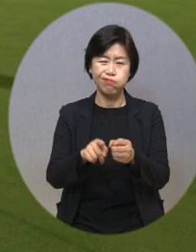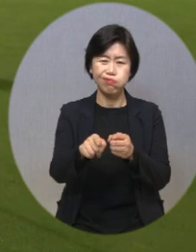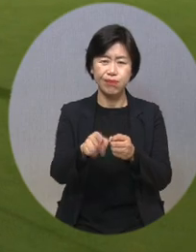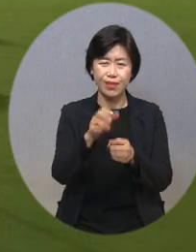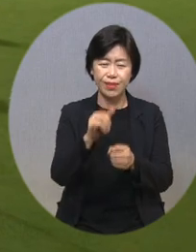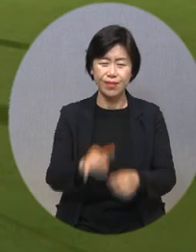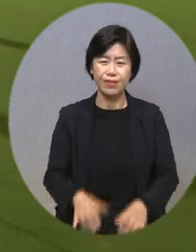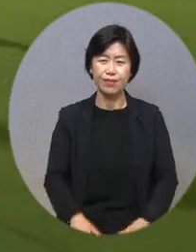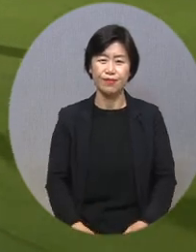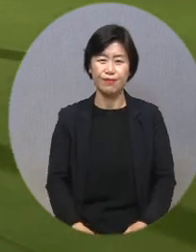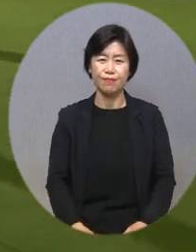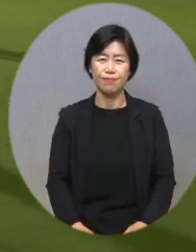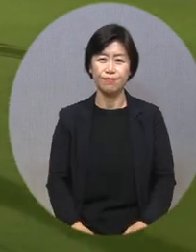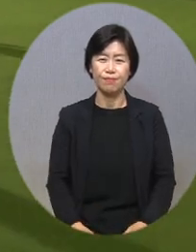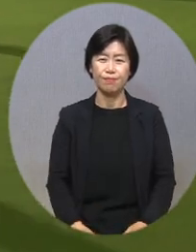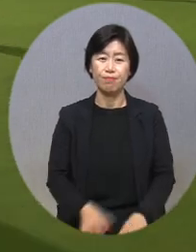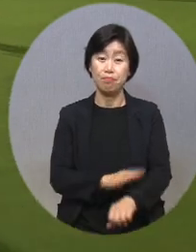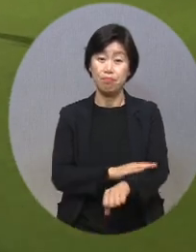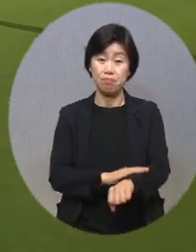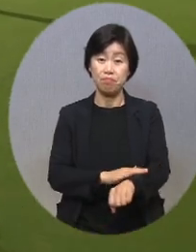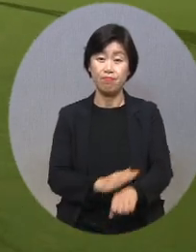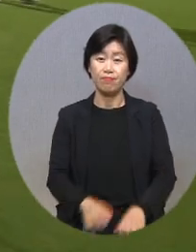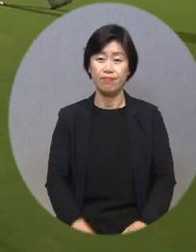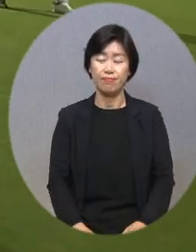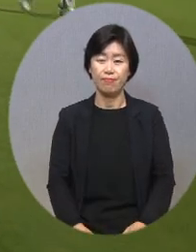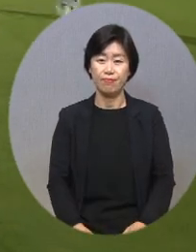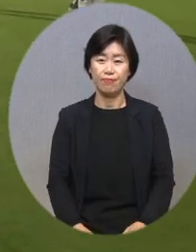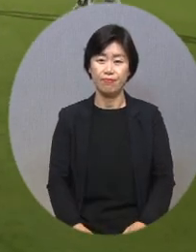난리 났네. 어서 우리 진거 받아가지.